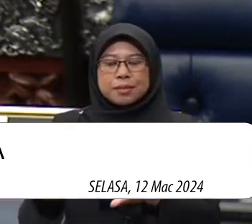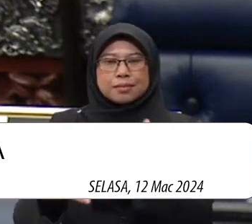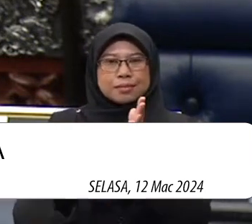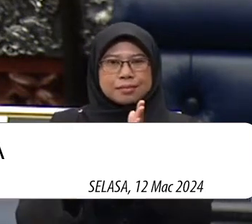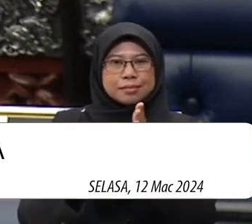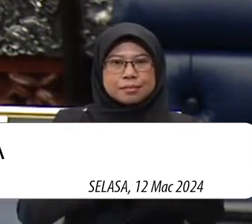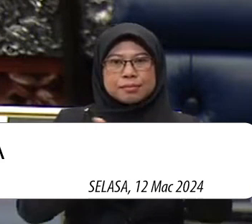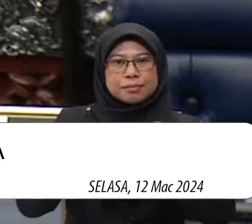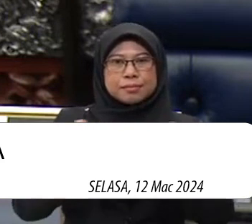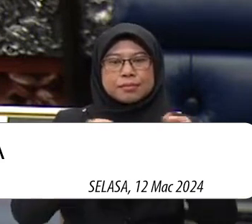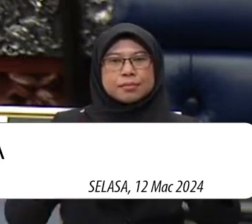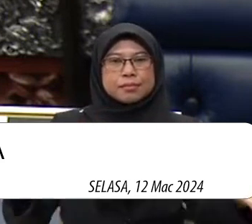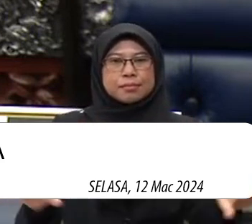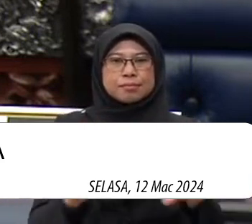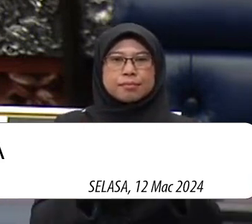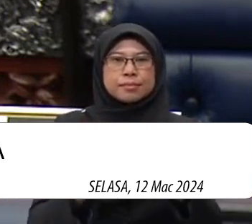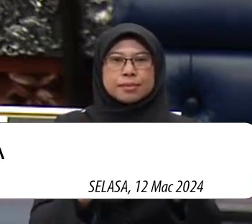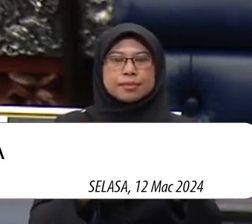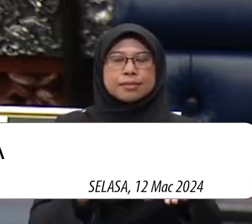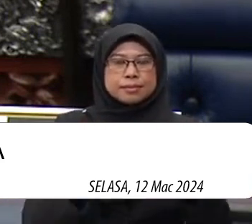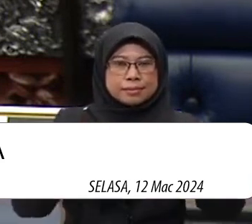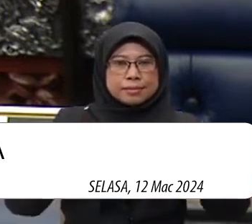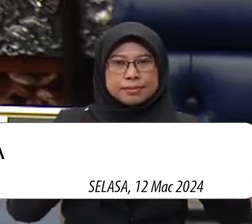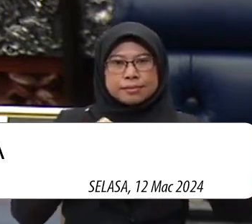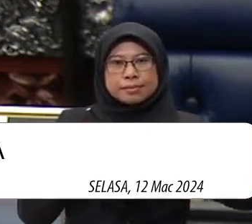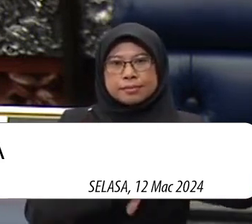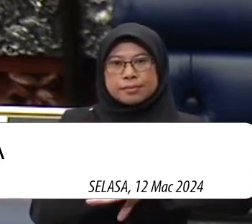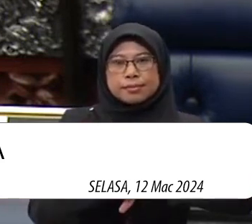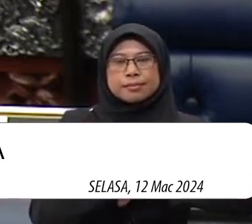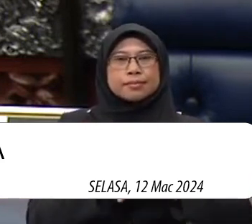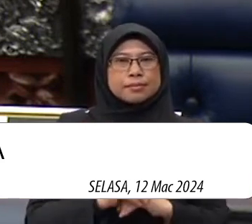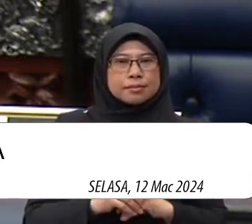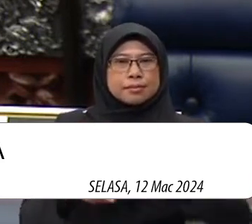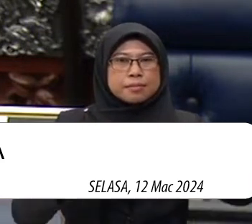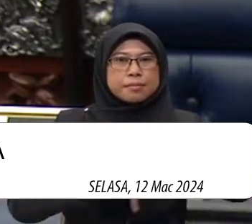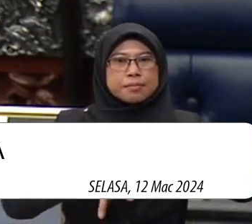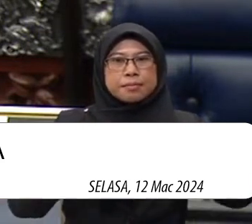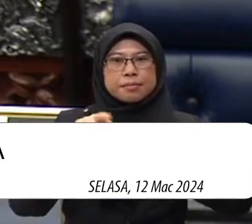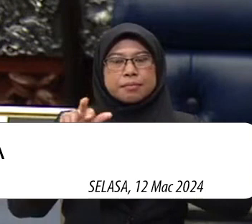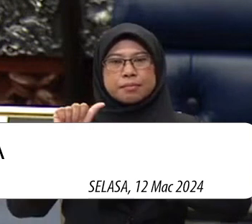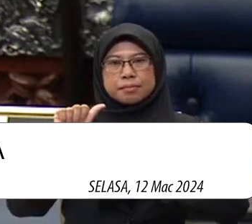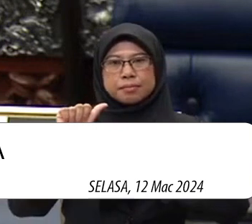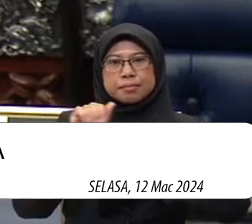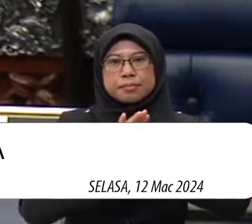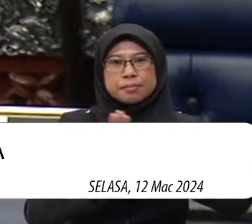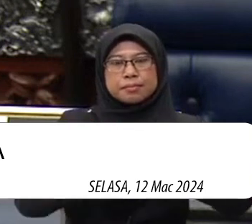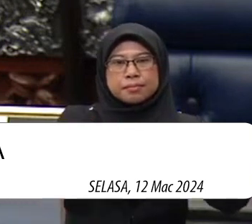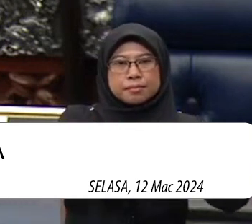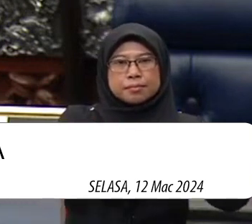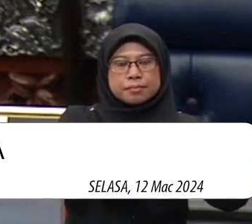perkhidmatan yang dibangunkan yang sedia diterima pakai pada skala PR pengkan